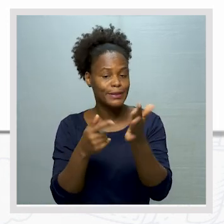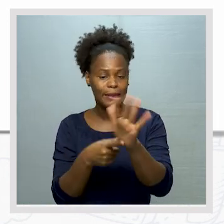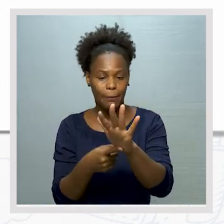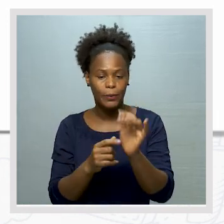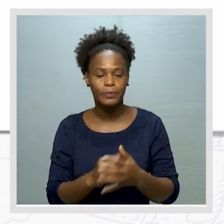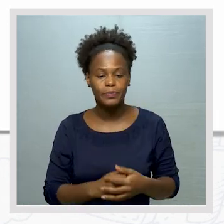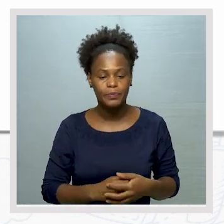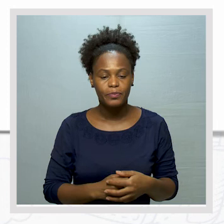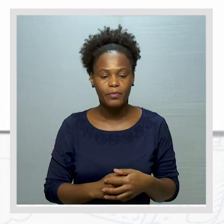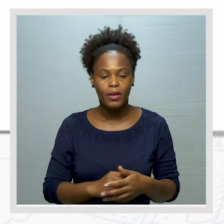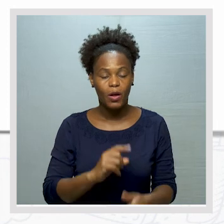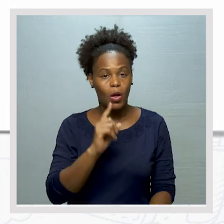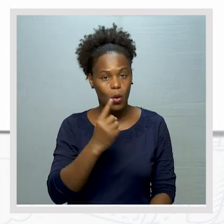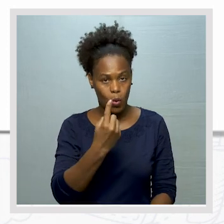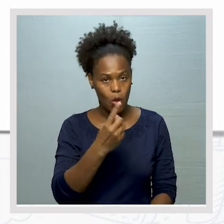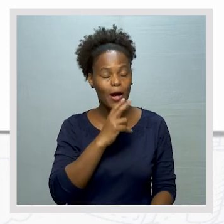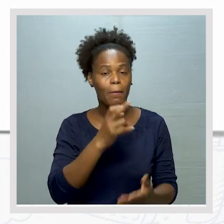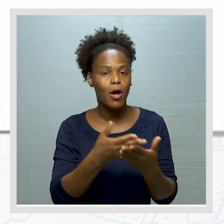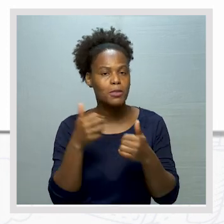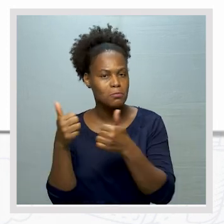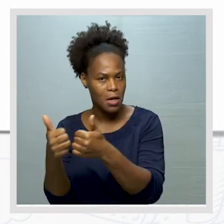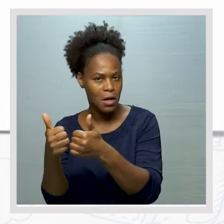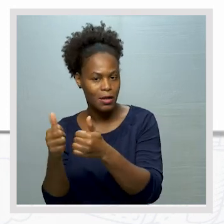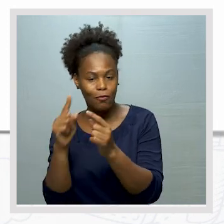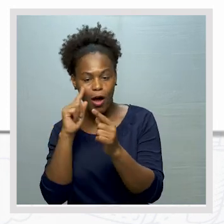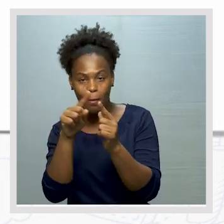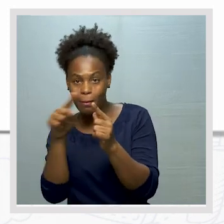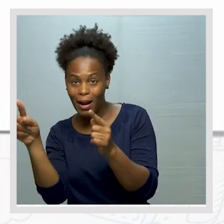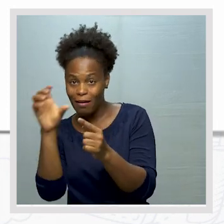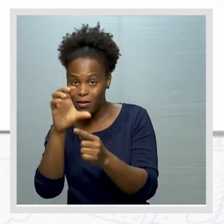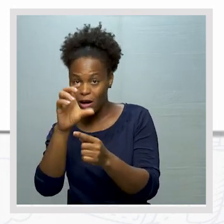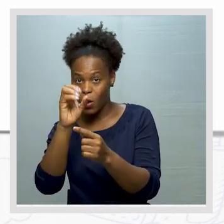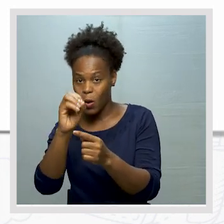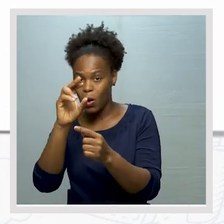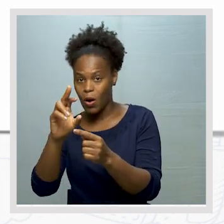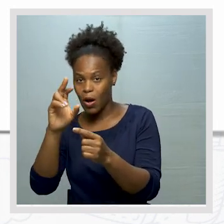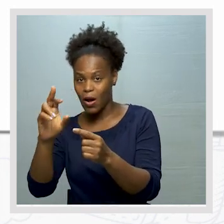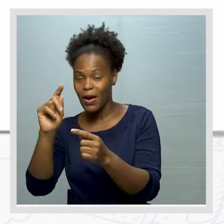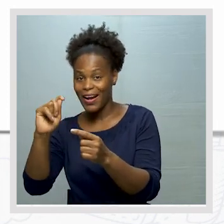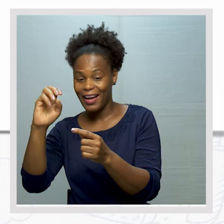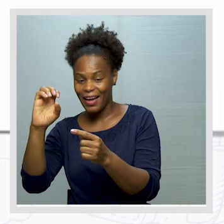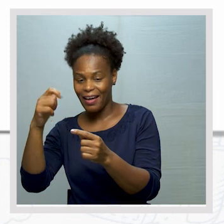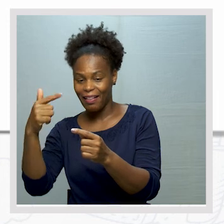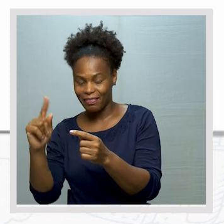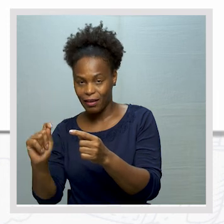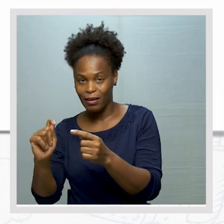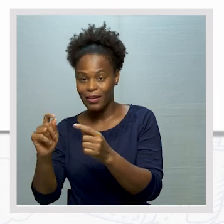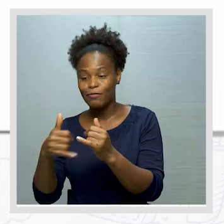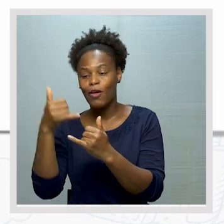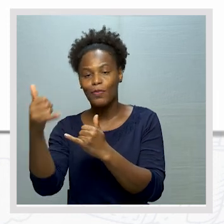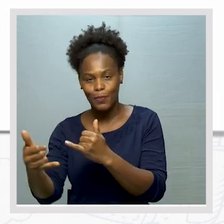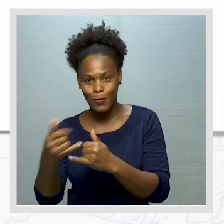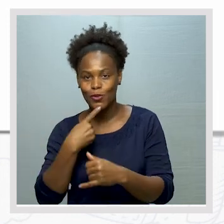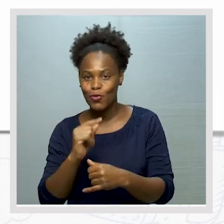Donc, une réponse correcte. Vous voyez que correct se place après. C'est